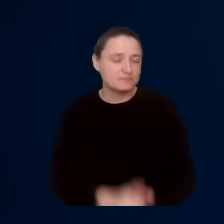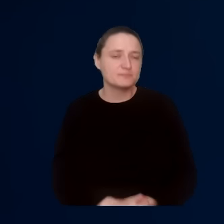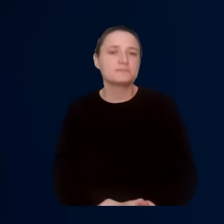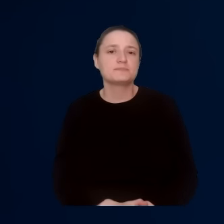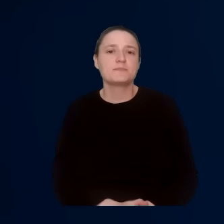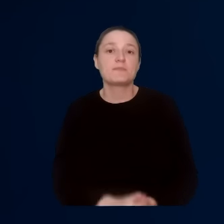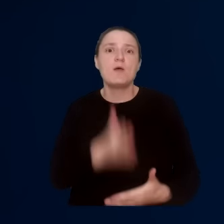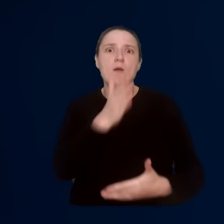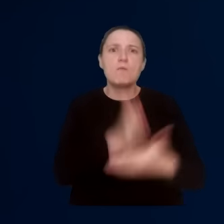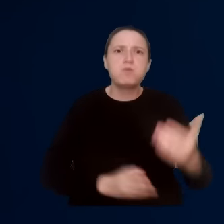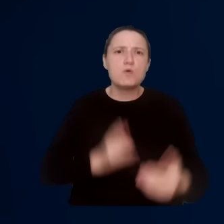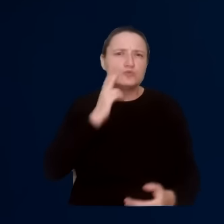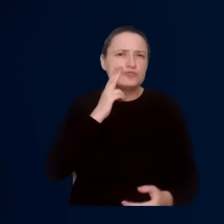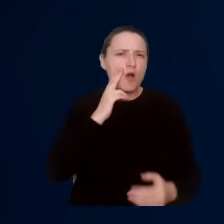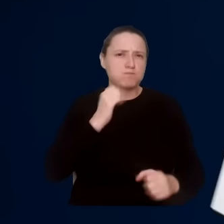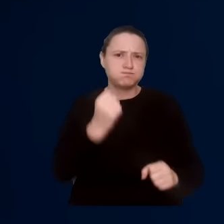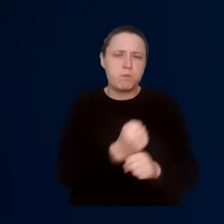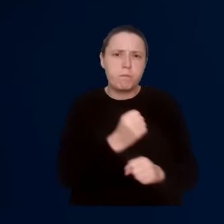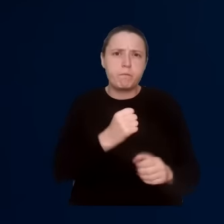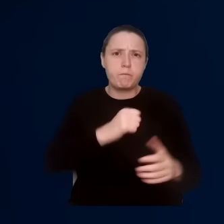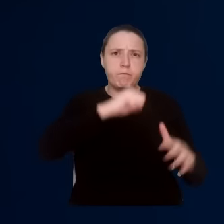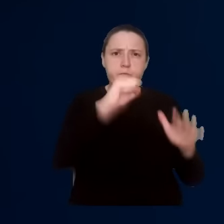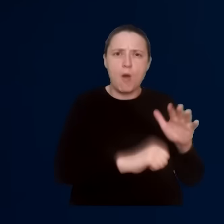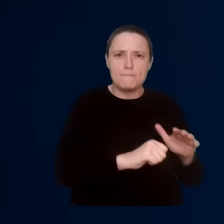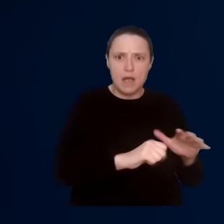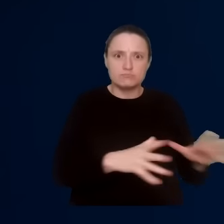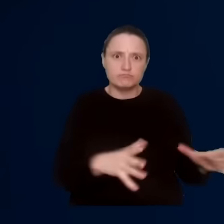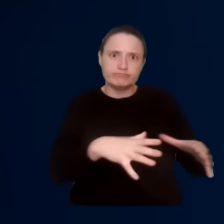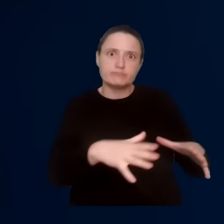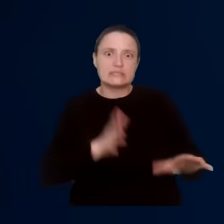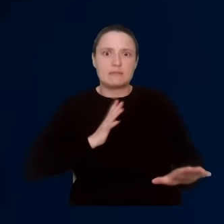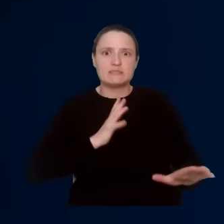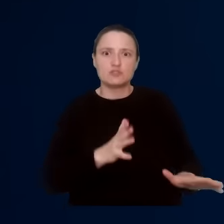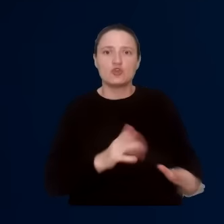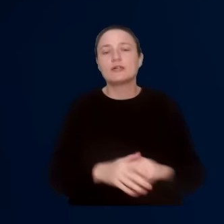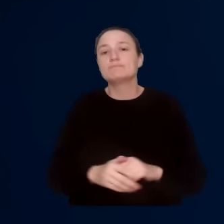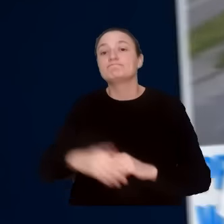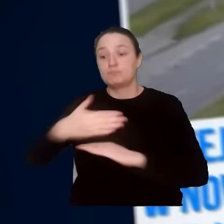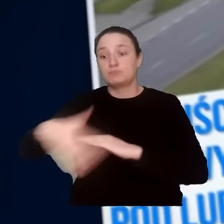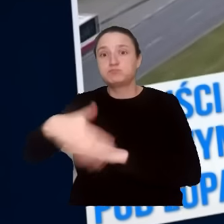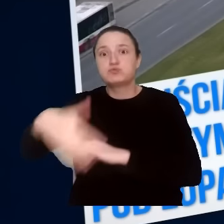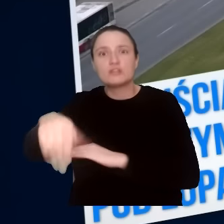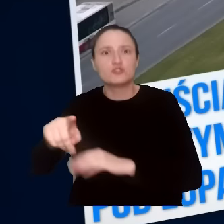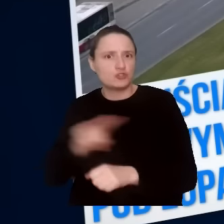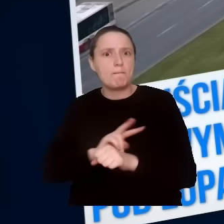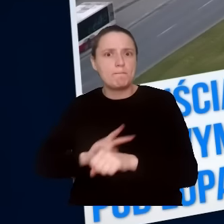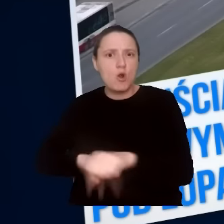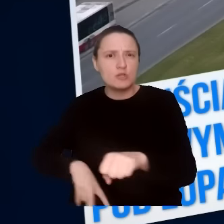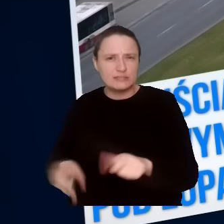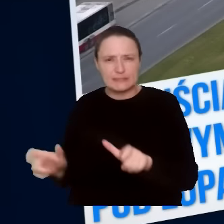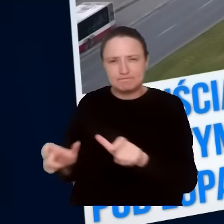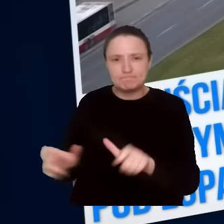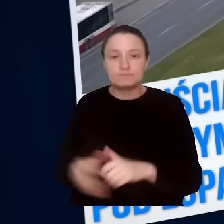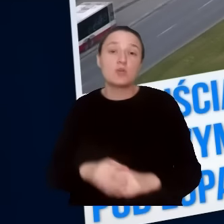Półtonowa bomba zabezpieczona w gminie Kosakowo na Pomorzu. Przejścia dla pieszych w Nowym Sączu pod lupą policji. 4 osoby